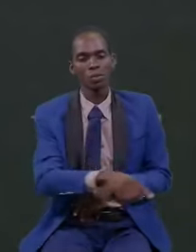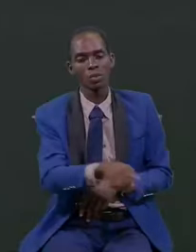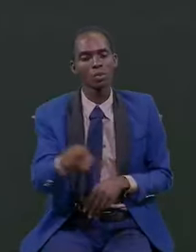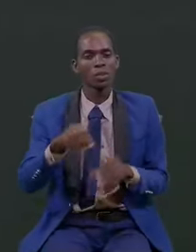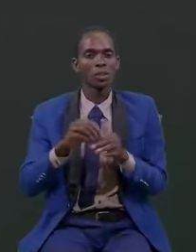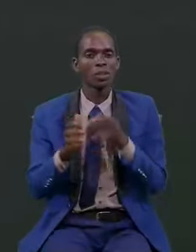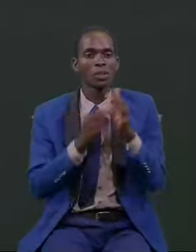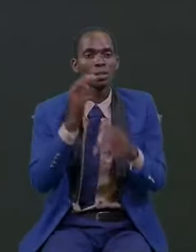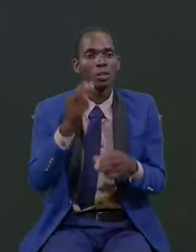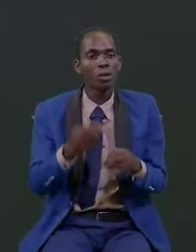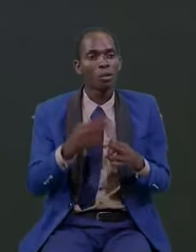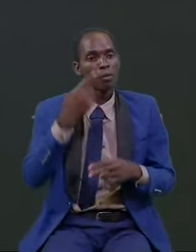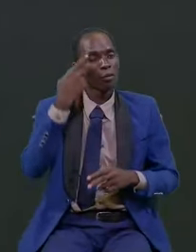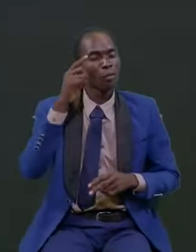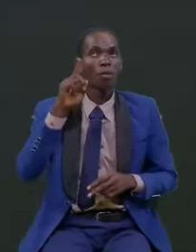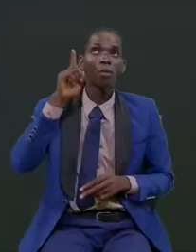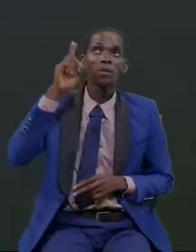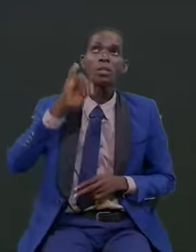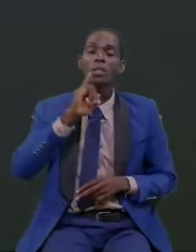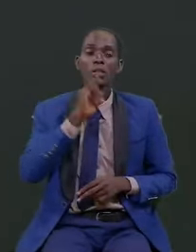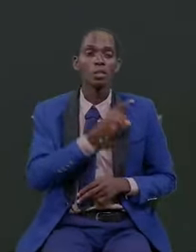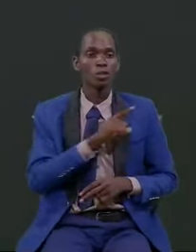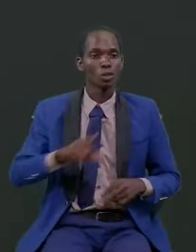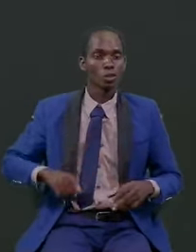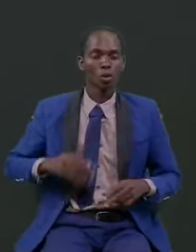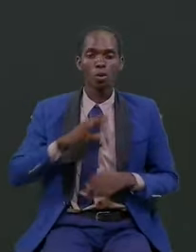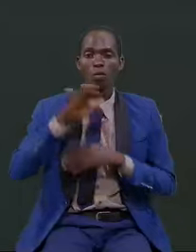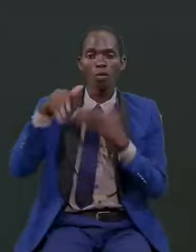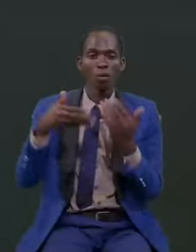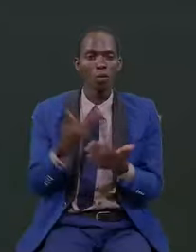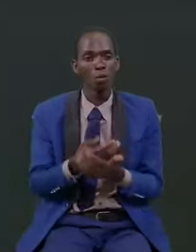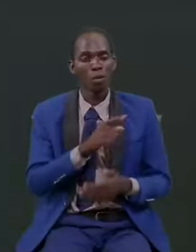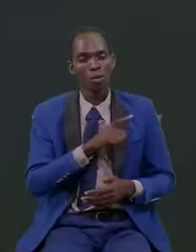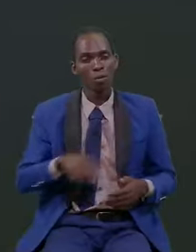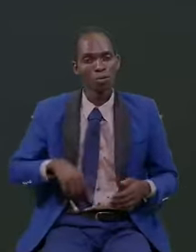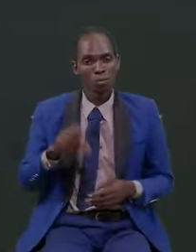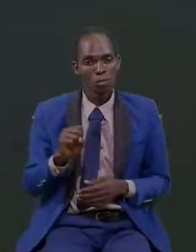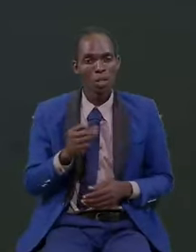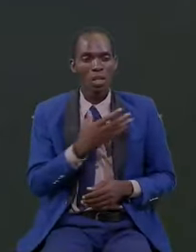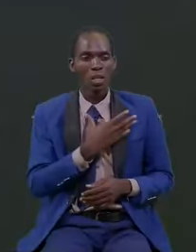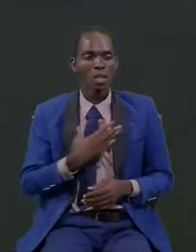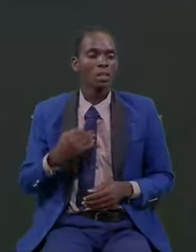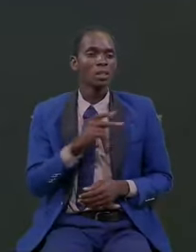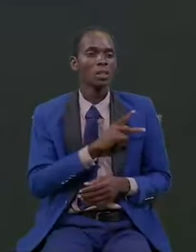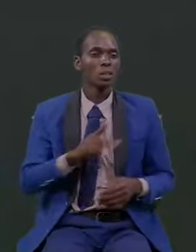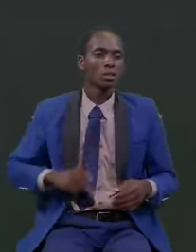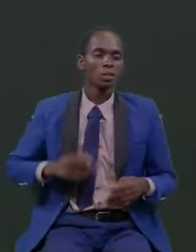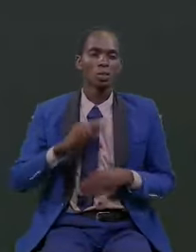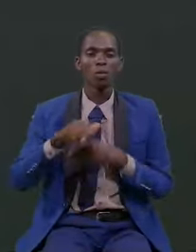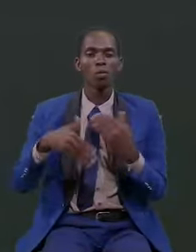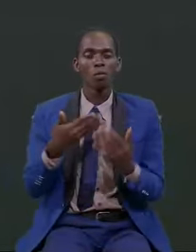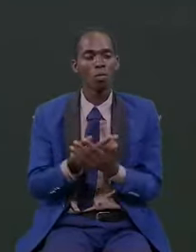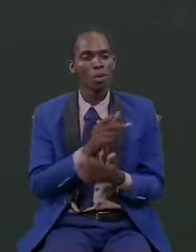Parce qu'il est le Seigneur des seigneurs et le roi des rois. Et